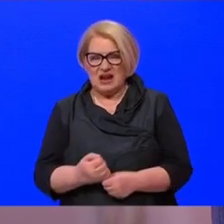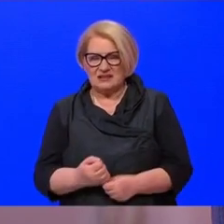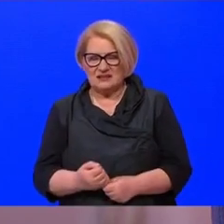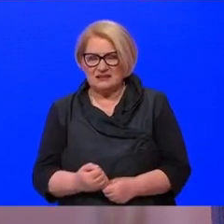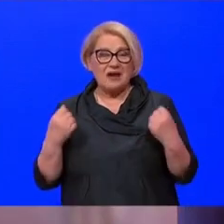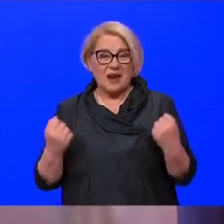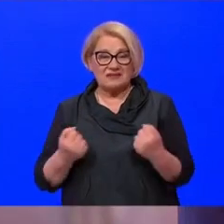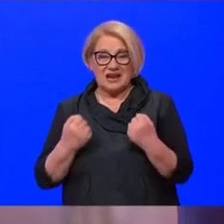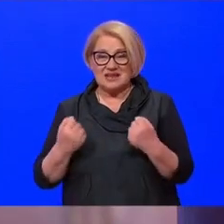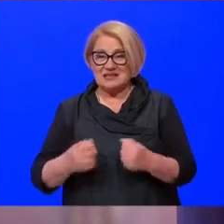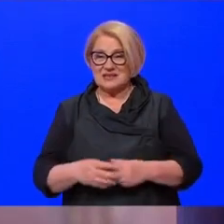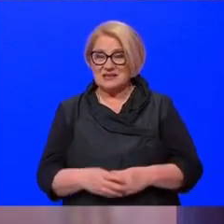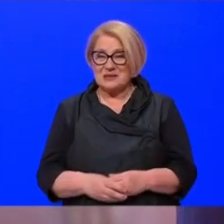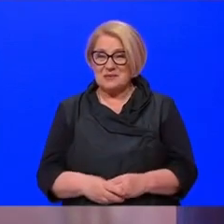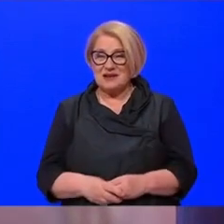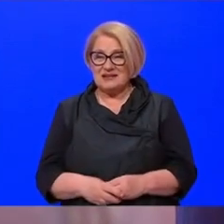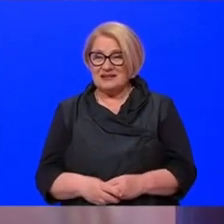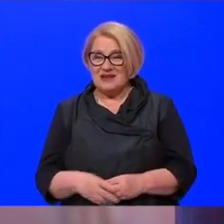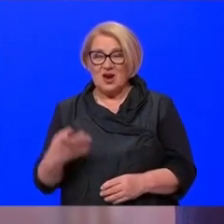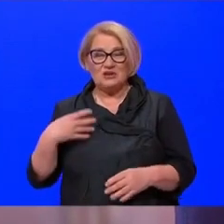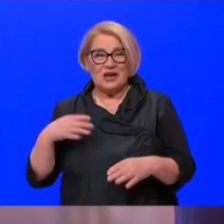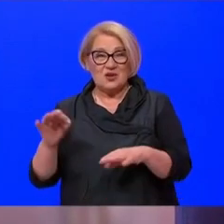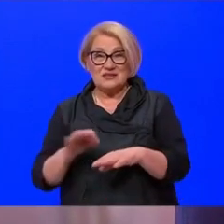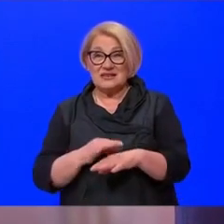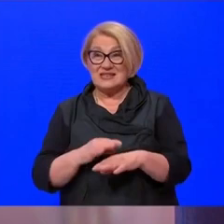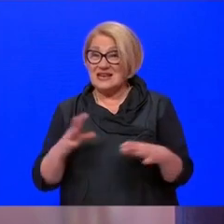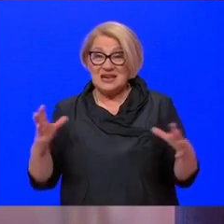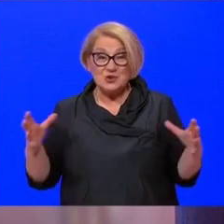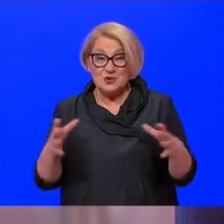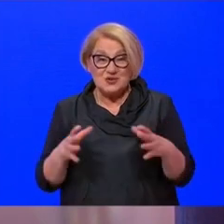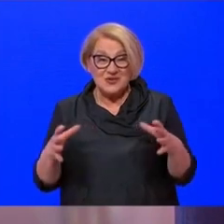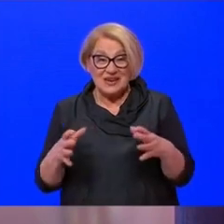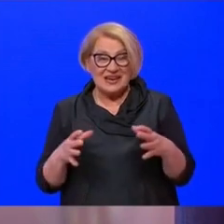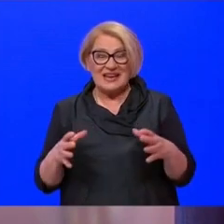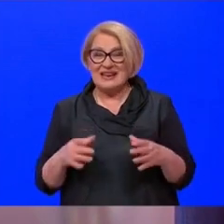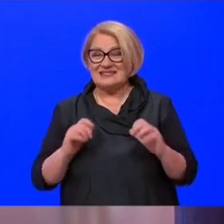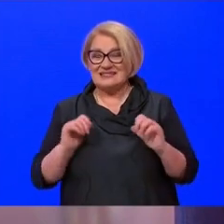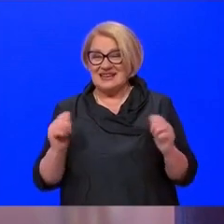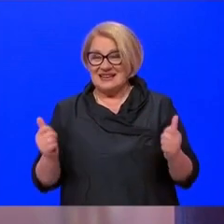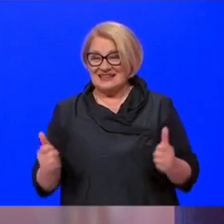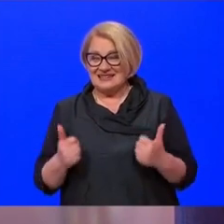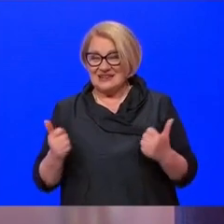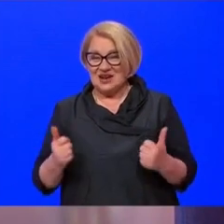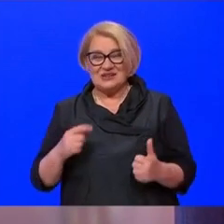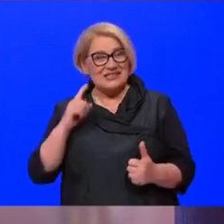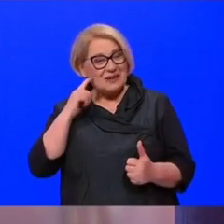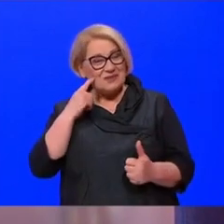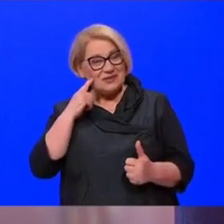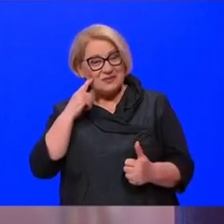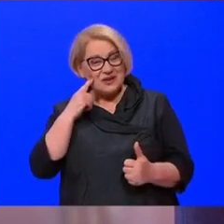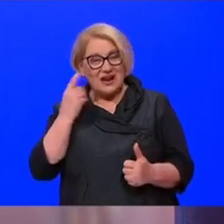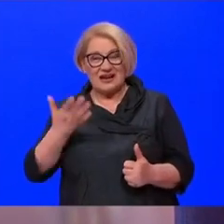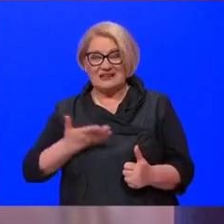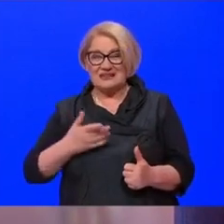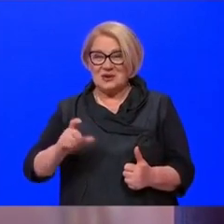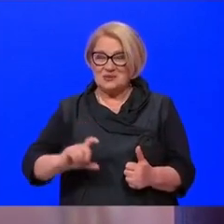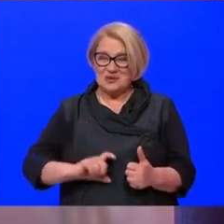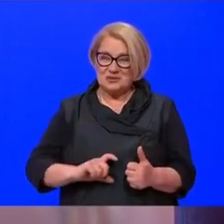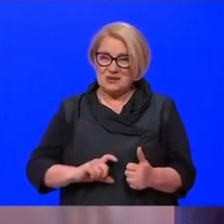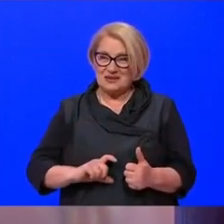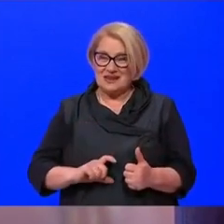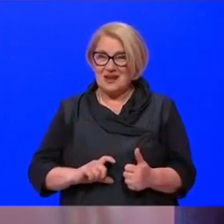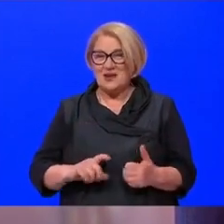ne znam uopće kako... I onda si ti sretan kad su oni tu, jel tako? I onda se samo smije, a kad dobiješ medalju, onda